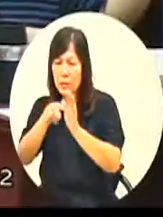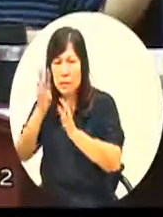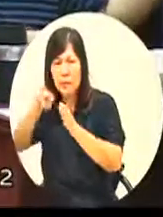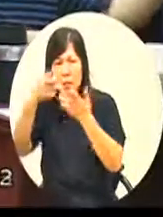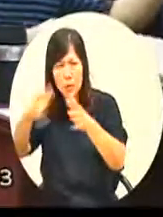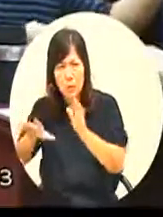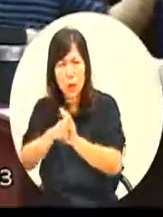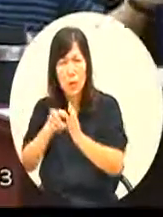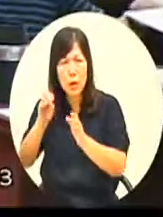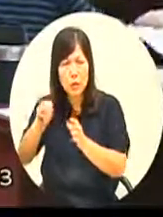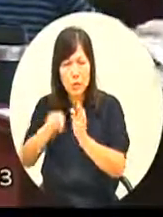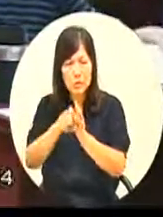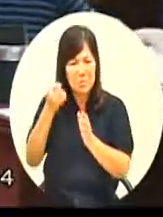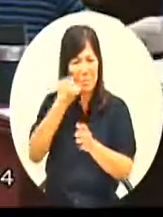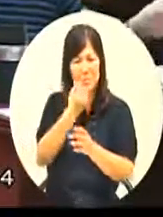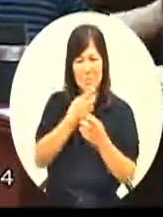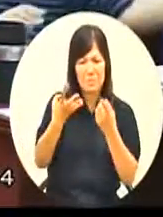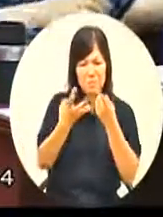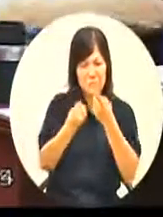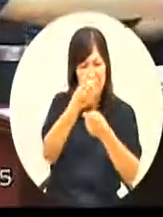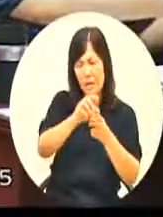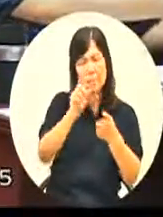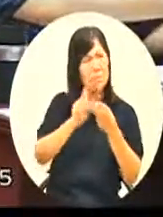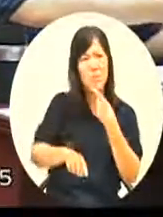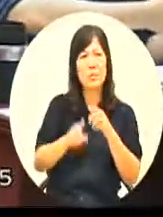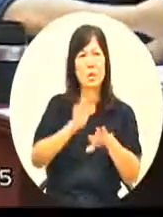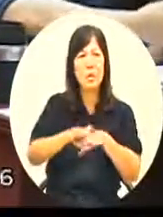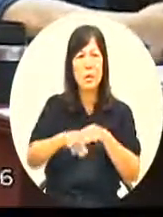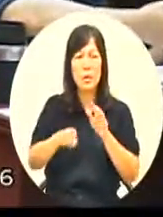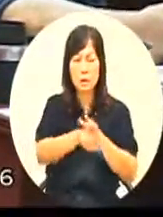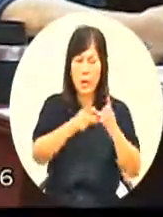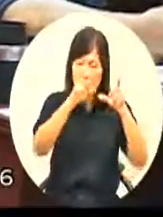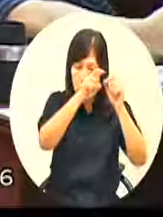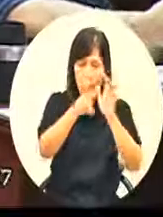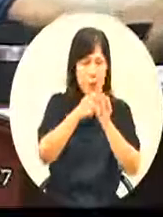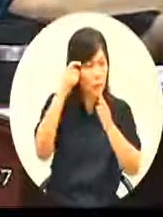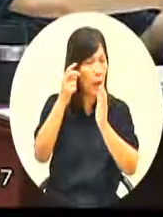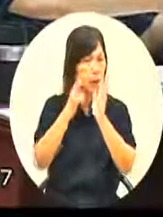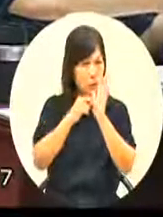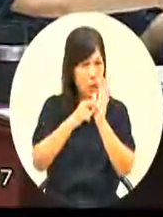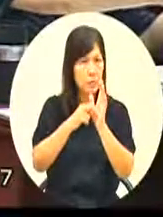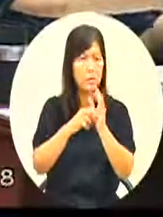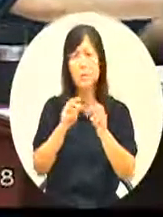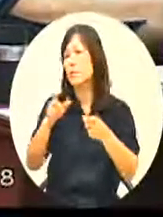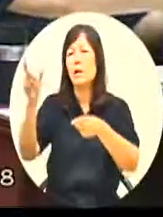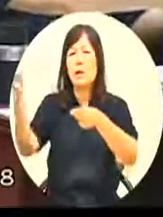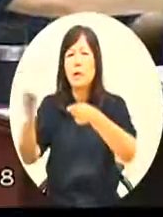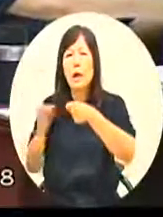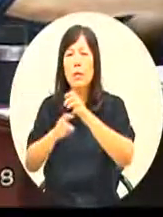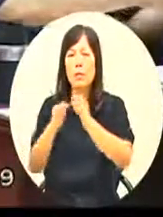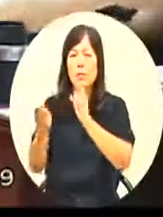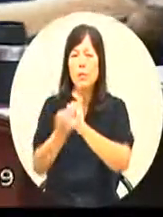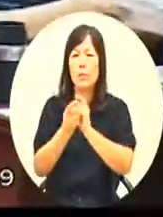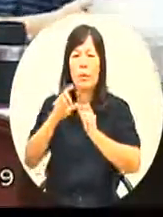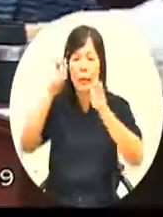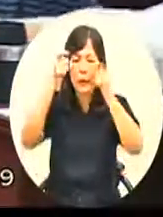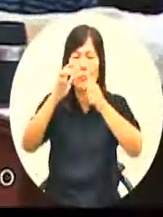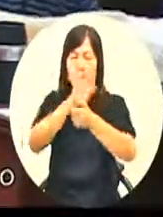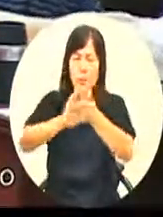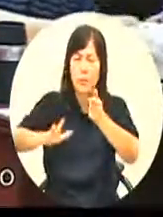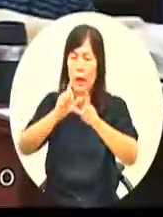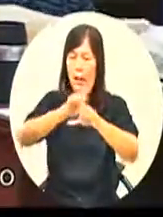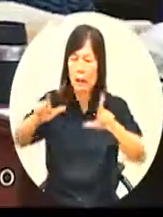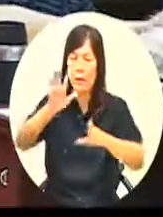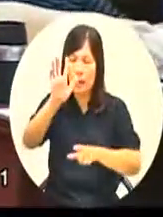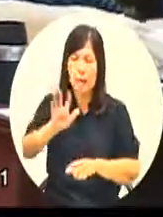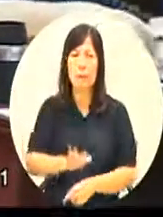能不止这样子。我想这样的图片、这样的数字，只要说明说这次的台风对我们的伤害是很大的。那像这样的一个